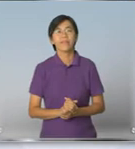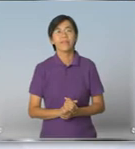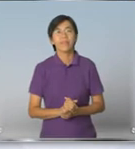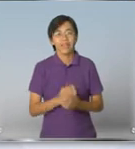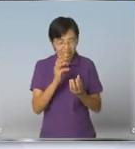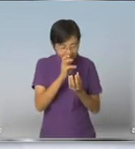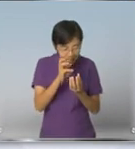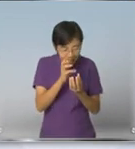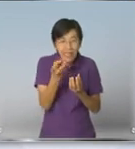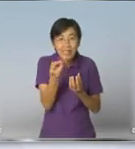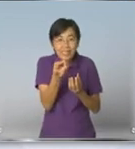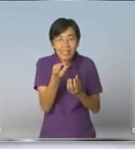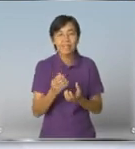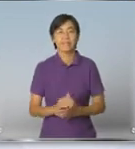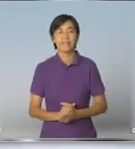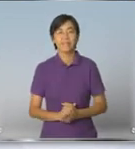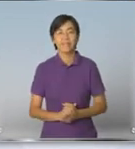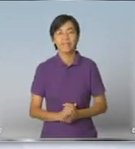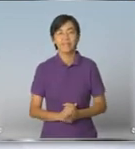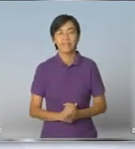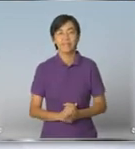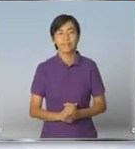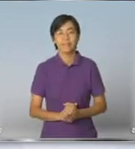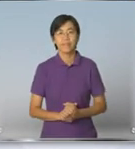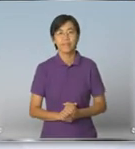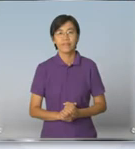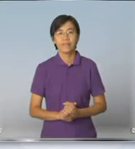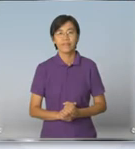กระเทียมเจียวเล็กน้อยนะ ครับ